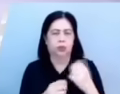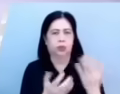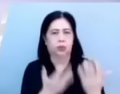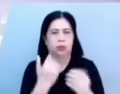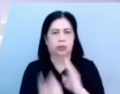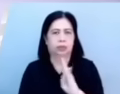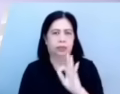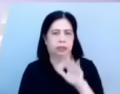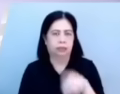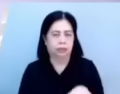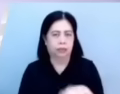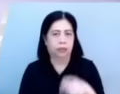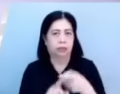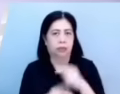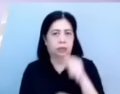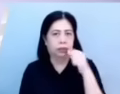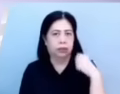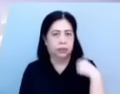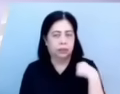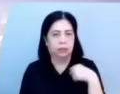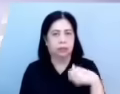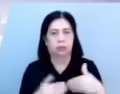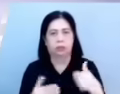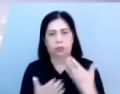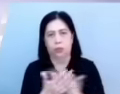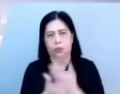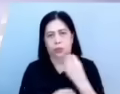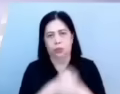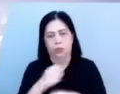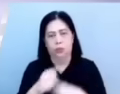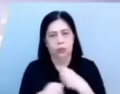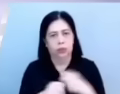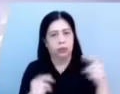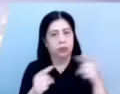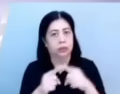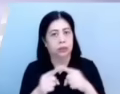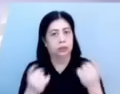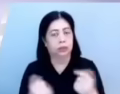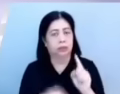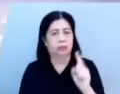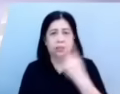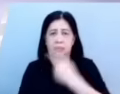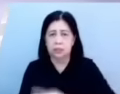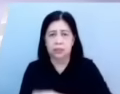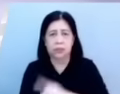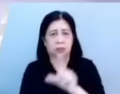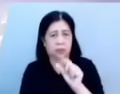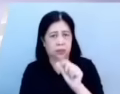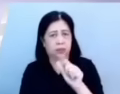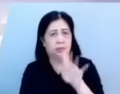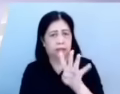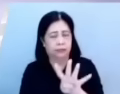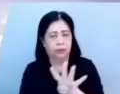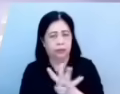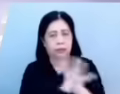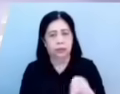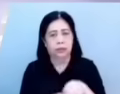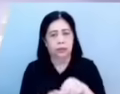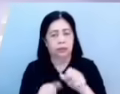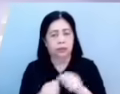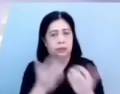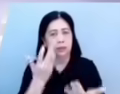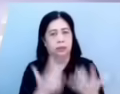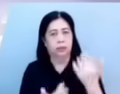Protection mula kahapon, bisperas ng bagong taon, hanggang ngayong unang araw ng 2024. Kabilang dyan ang sunog sa